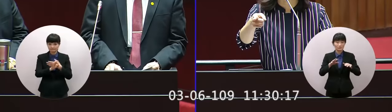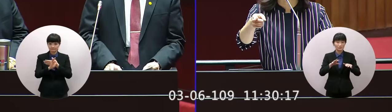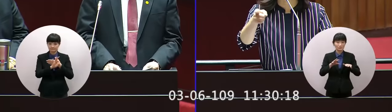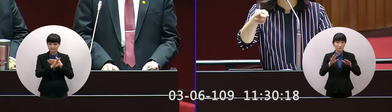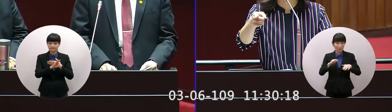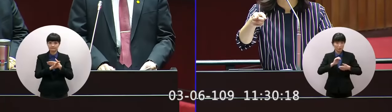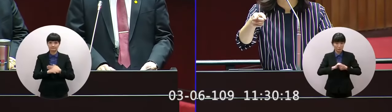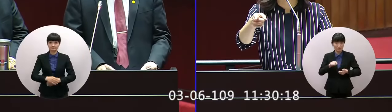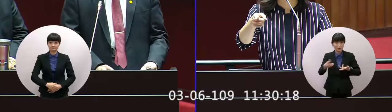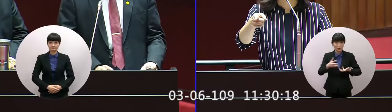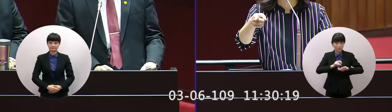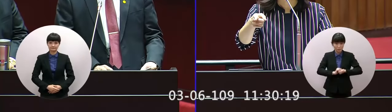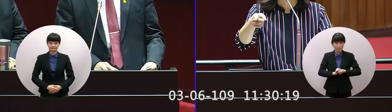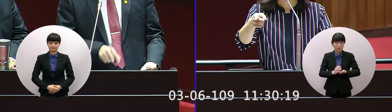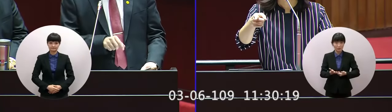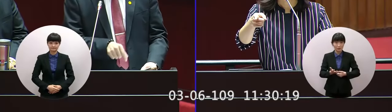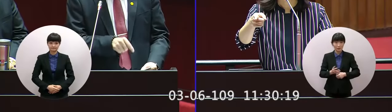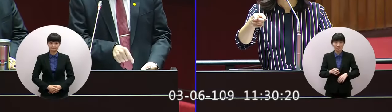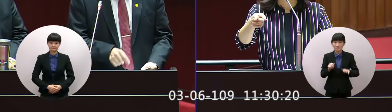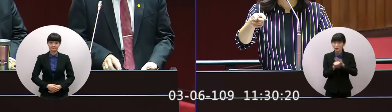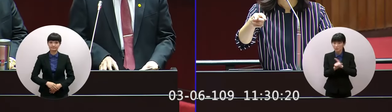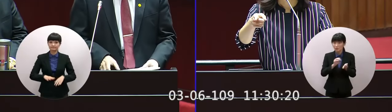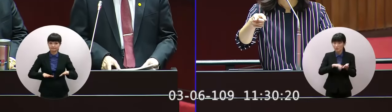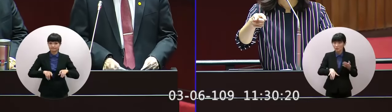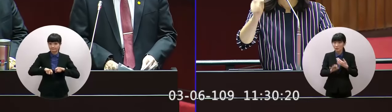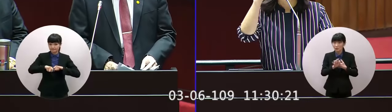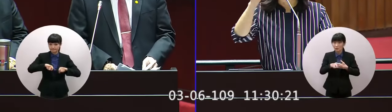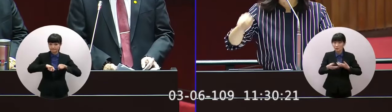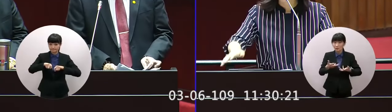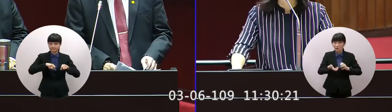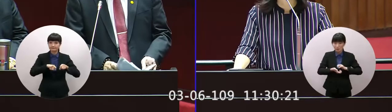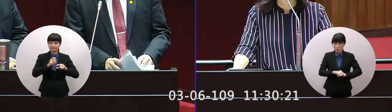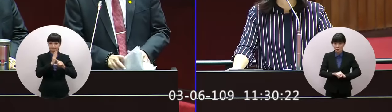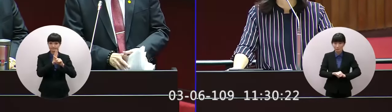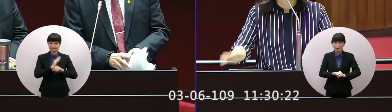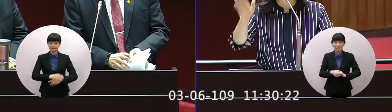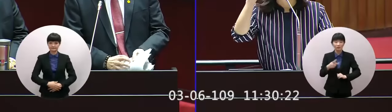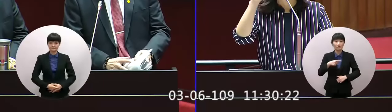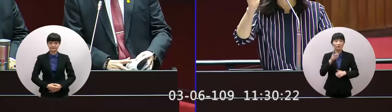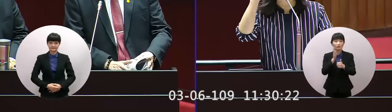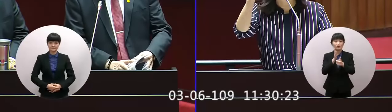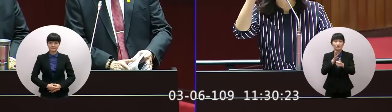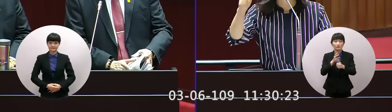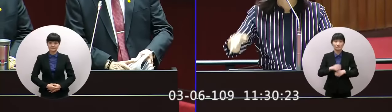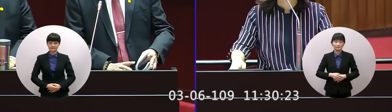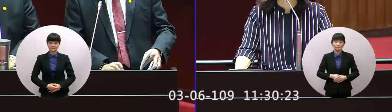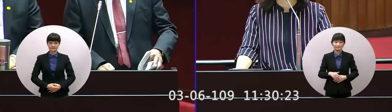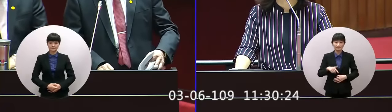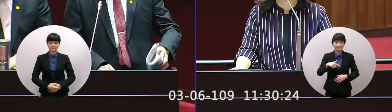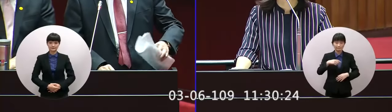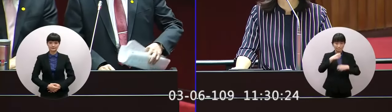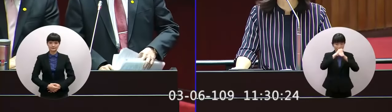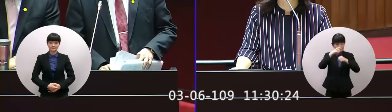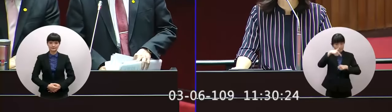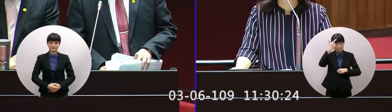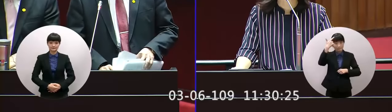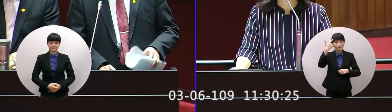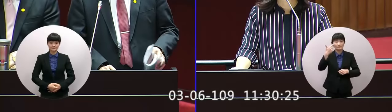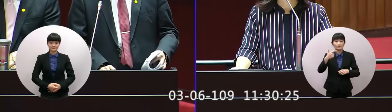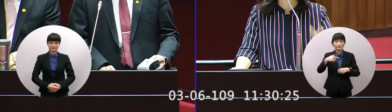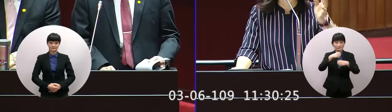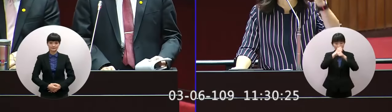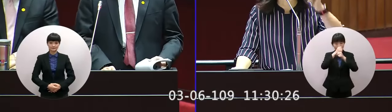经确定了嘛？这件事情， 这个我们在计划上有在支持。 好，那我能问一下，快筛到底哪时候可以出